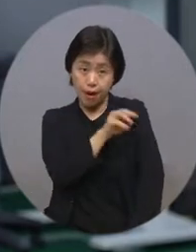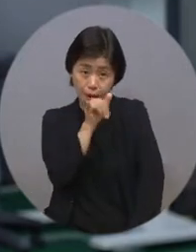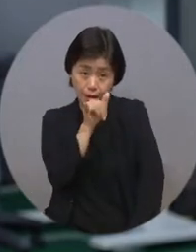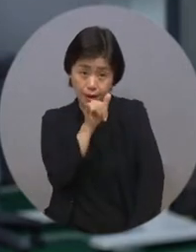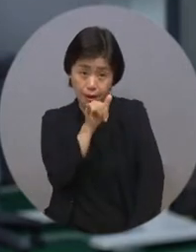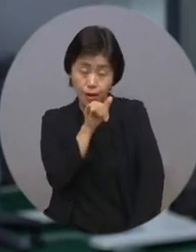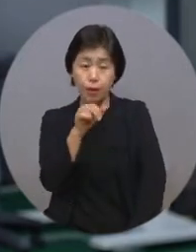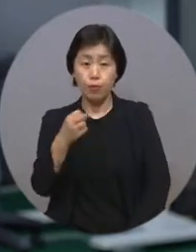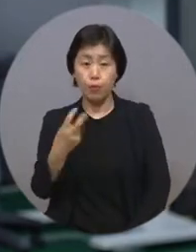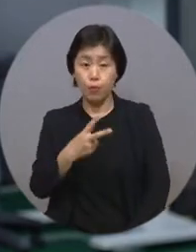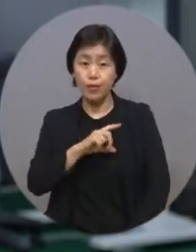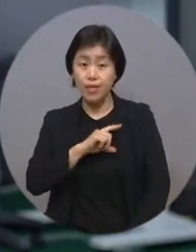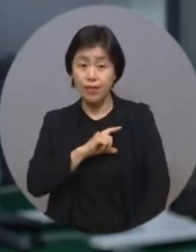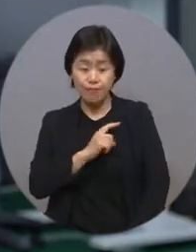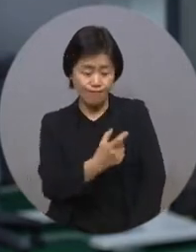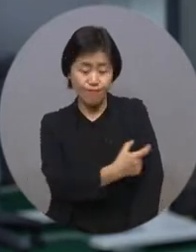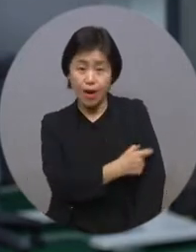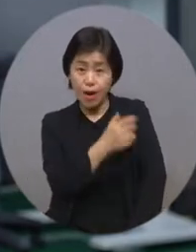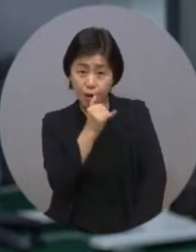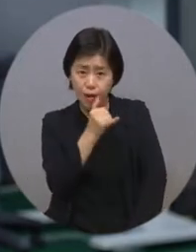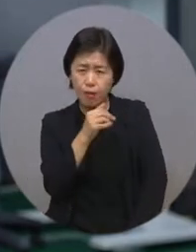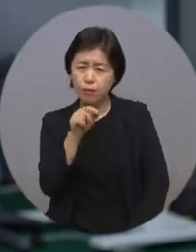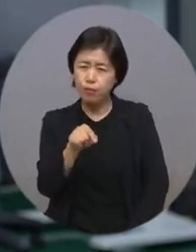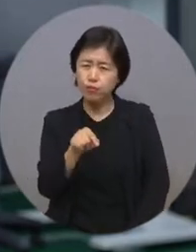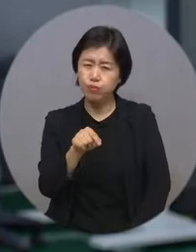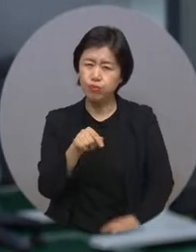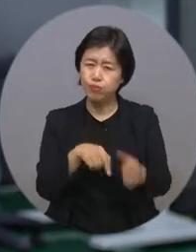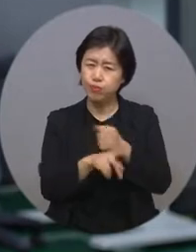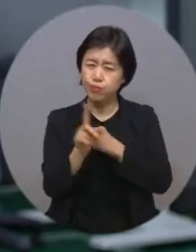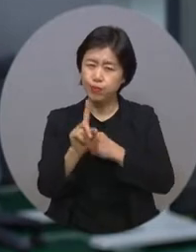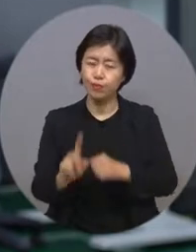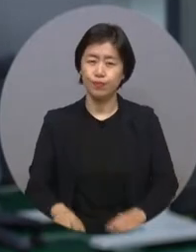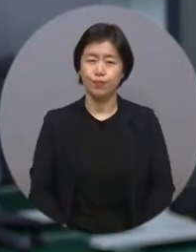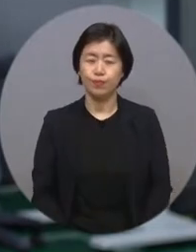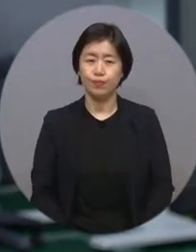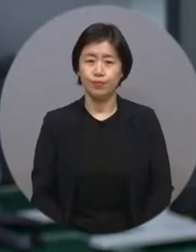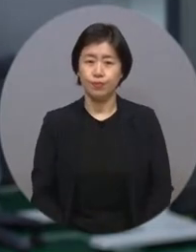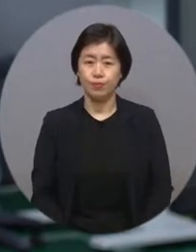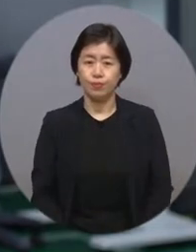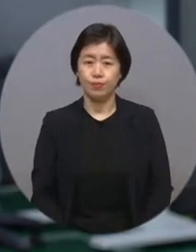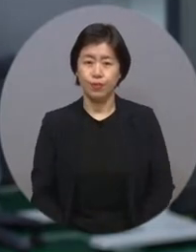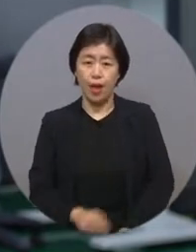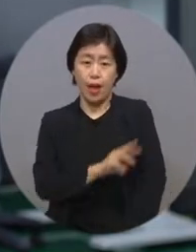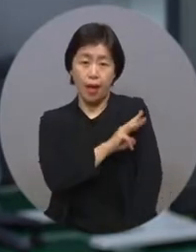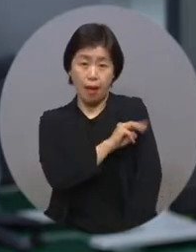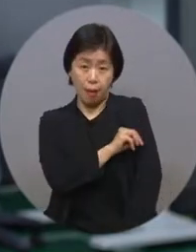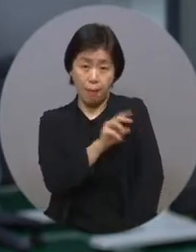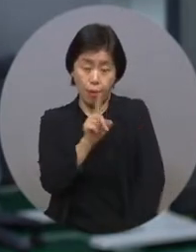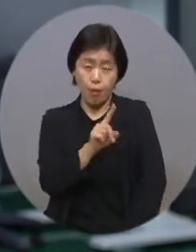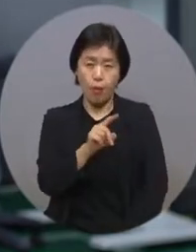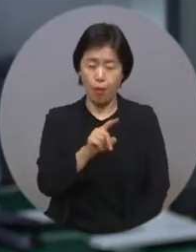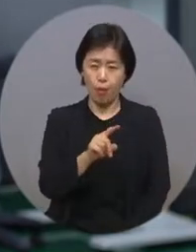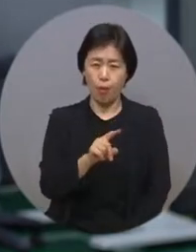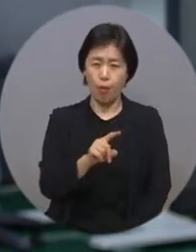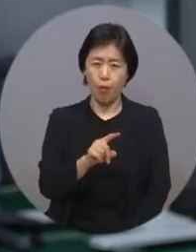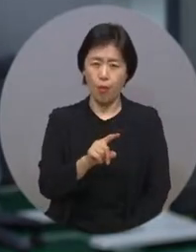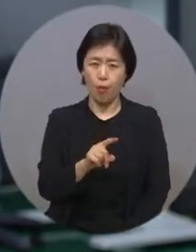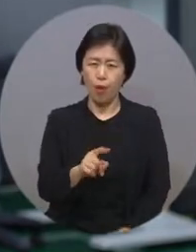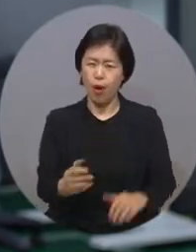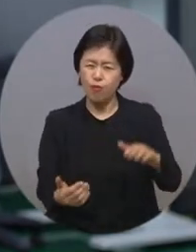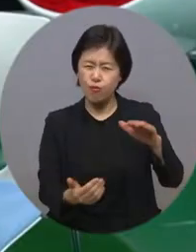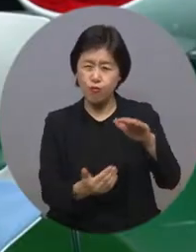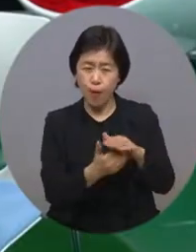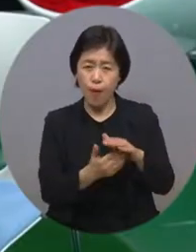성함, 성양훈이 적혀 있는데 이거는 어떤 표시인가요? 여기 적혀 있길로는 슈퍼마이스터라고 적혀